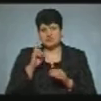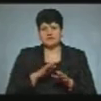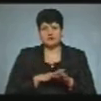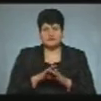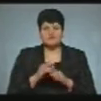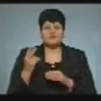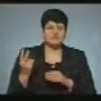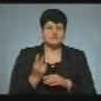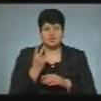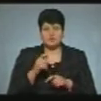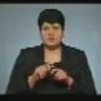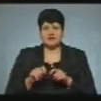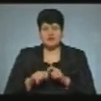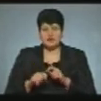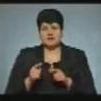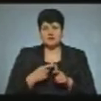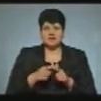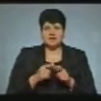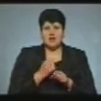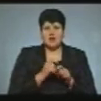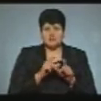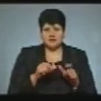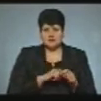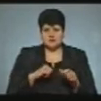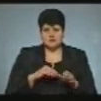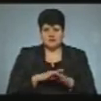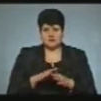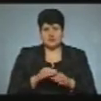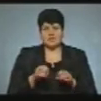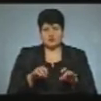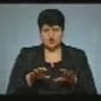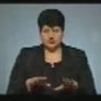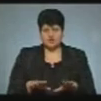двічі перевірялося, чи аптека самостійно виконала вказане рішення.